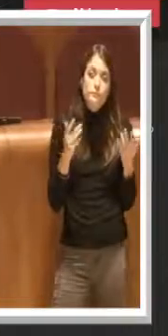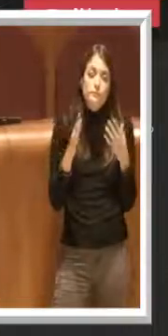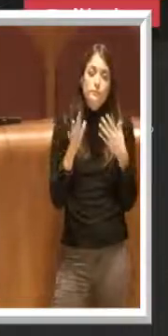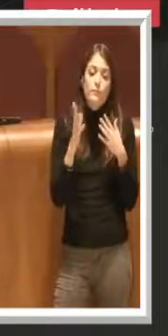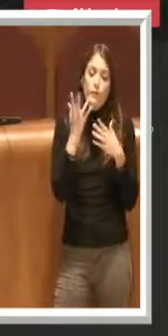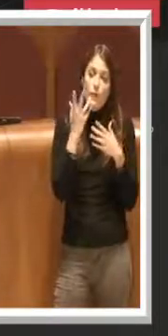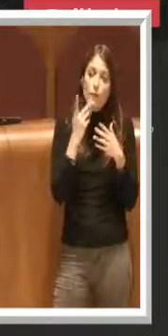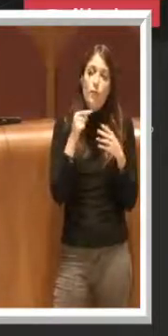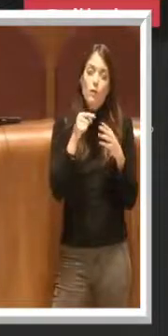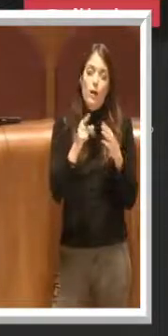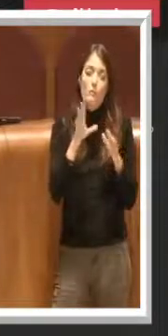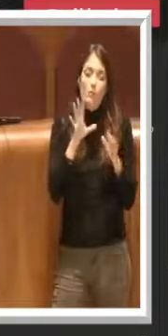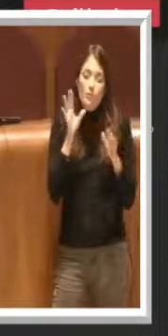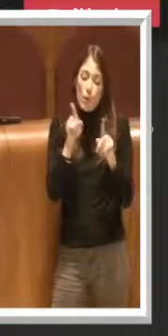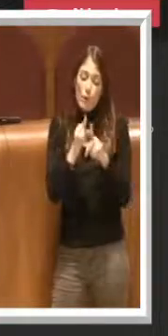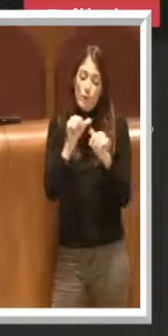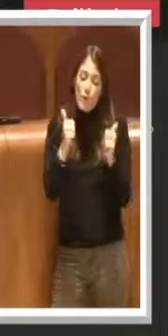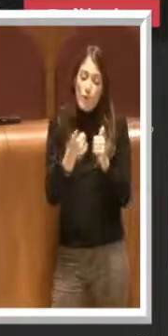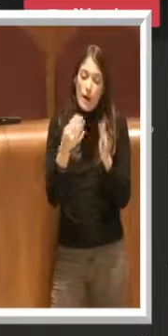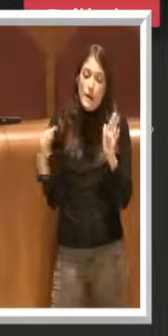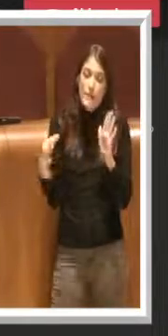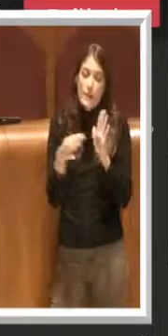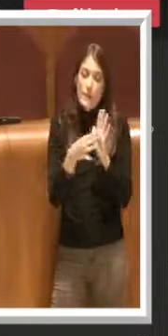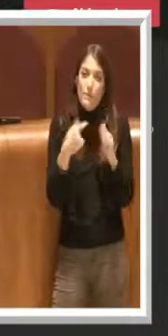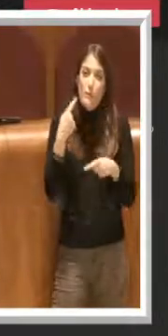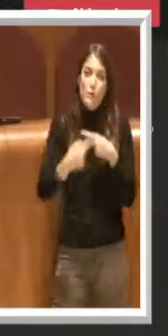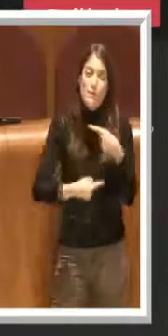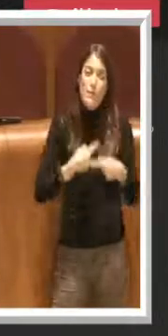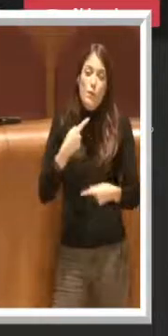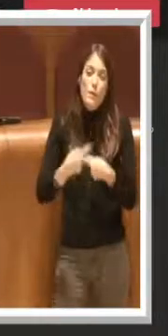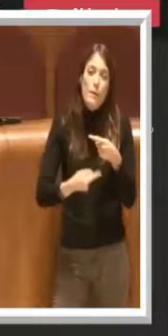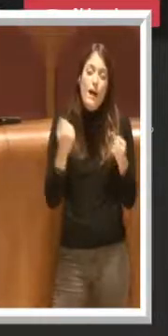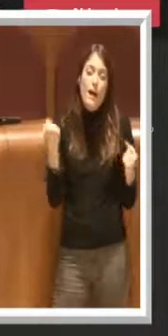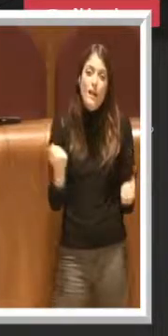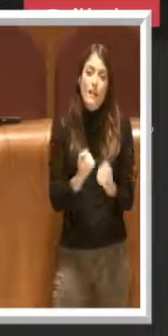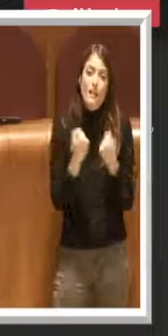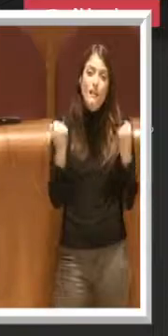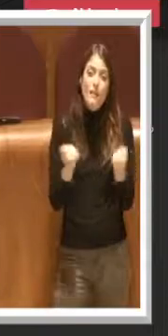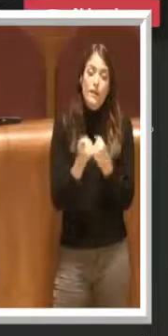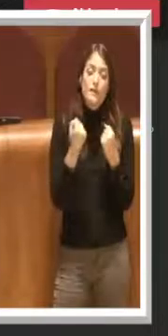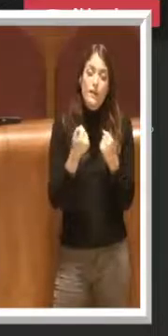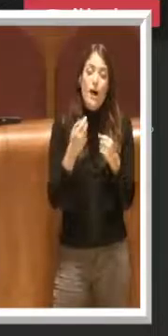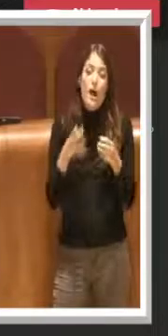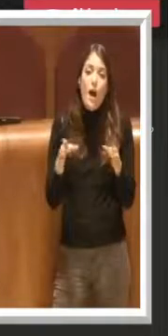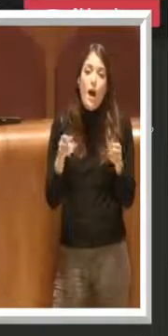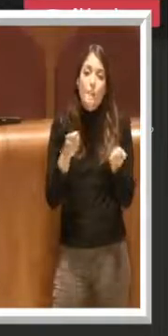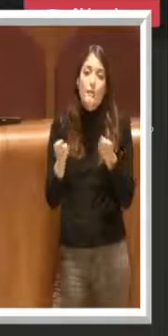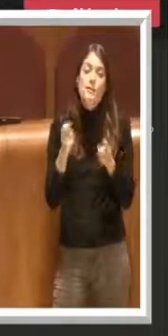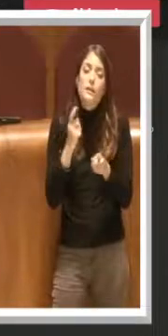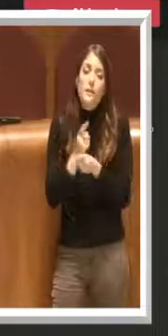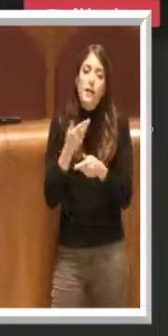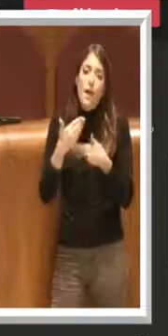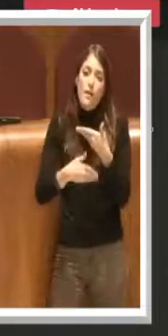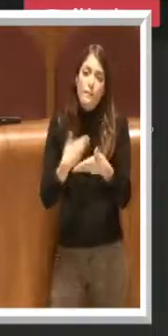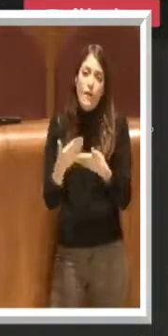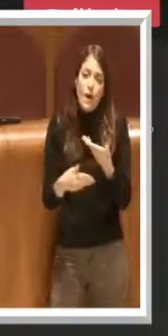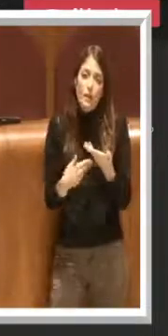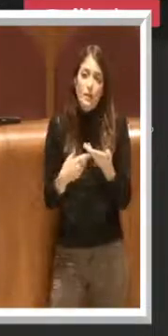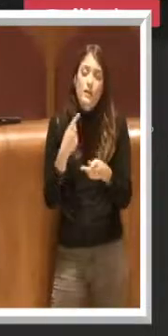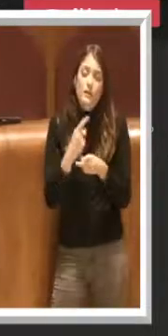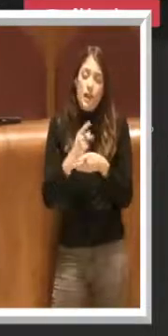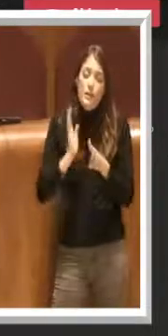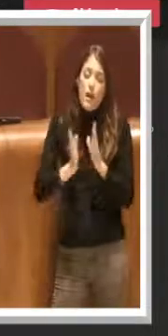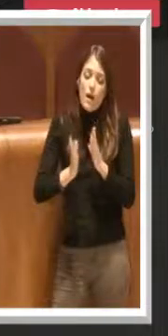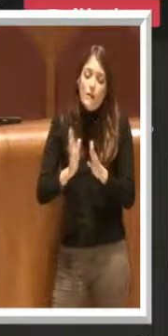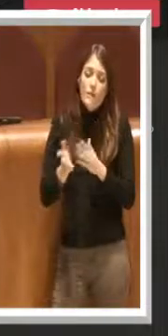presi a riferimento nel proseguimento delle attività che l'amministrazione dovrà portare avanti. Dovrà portare